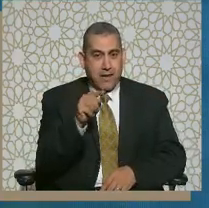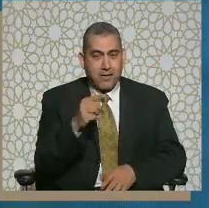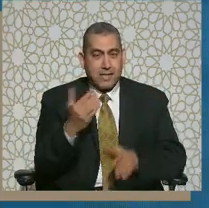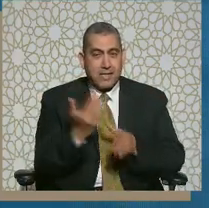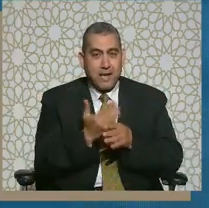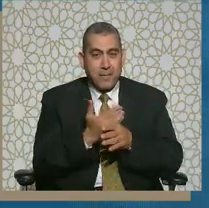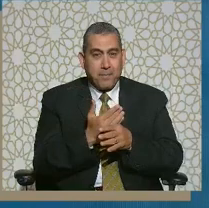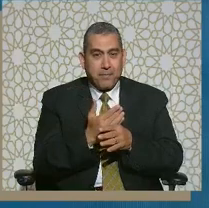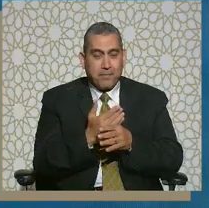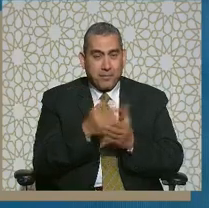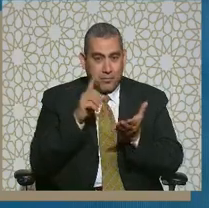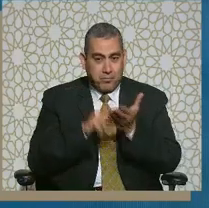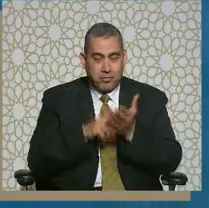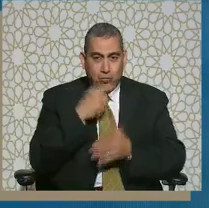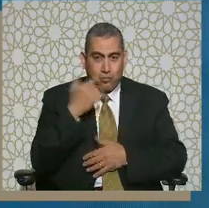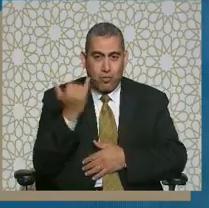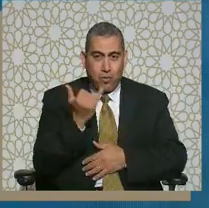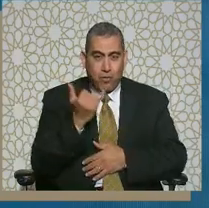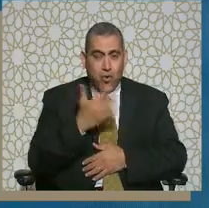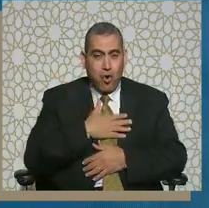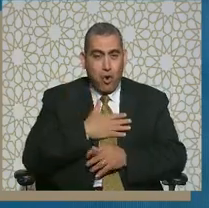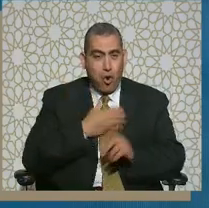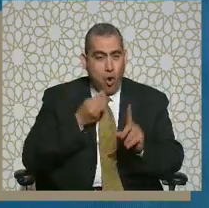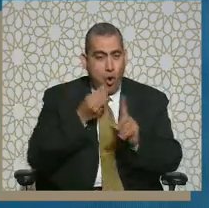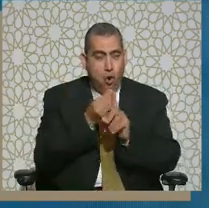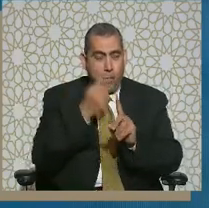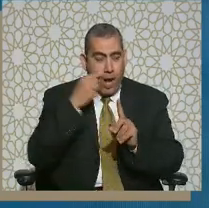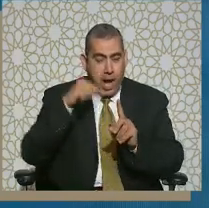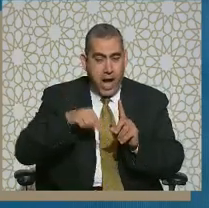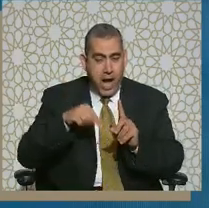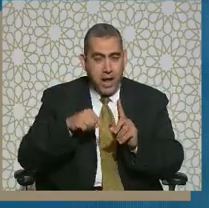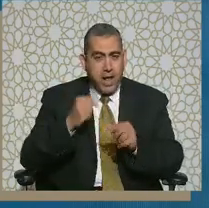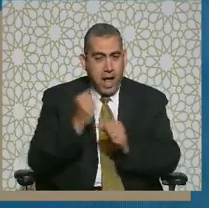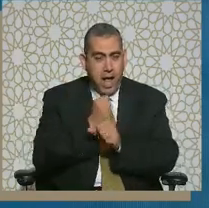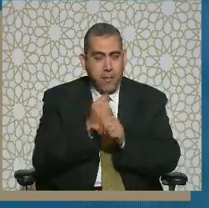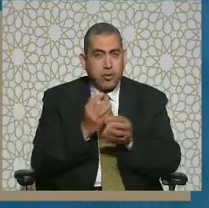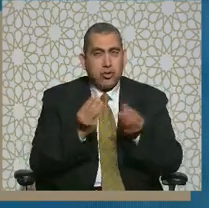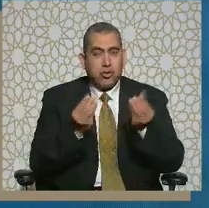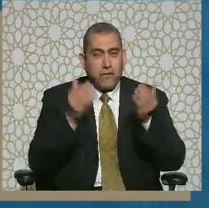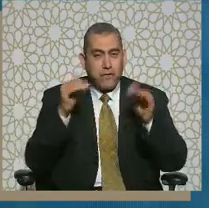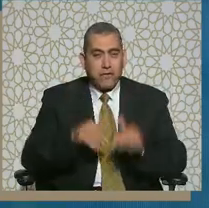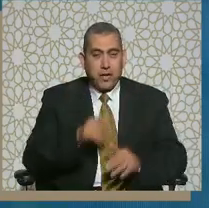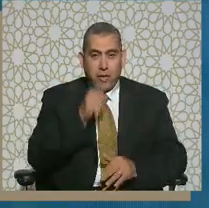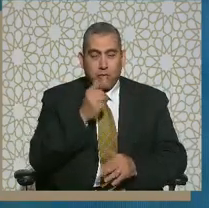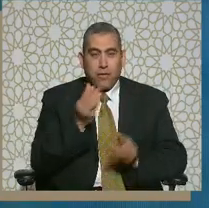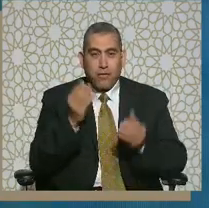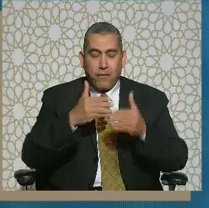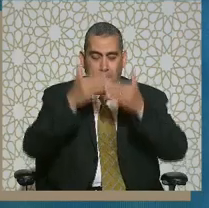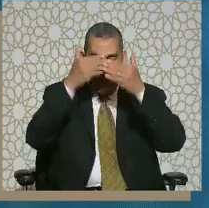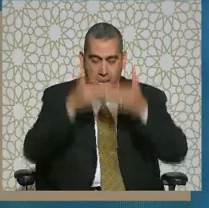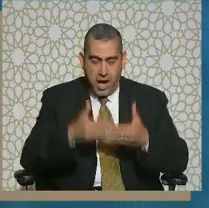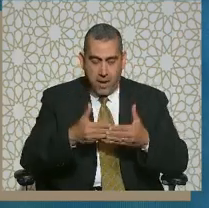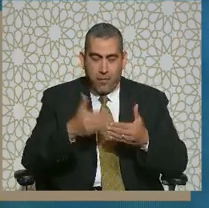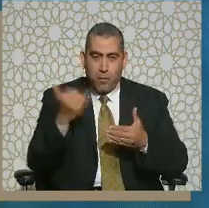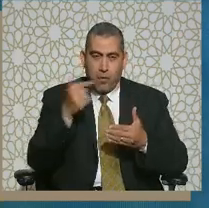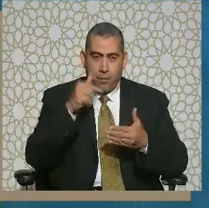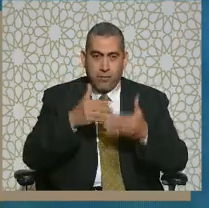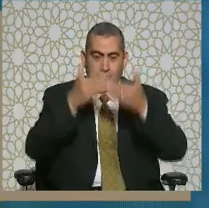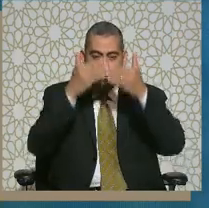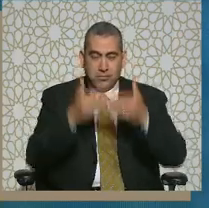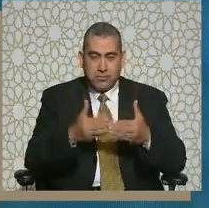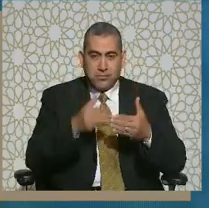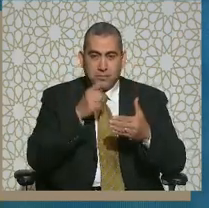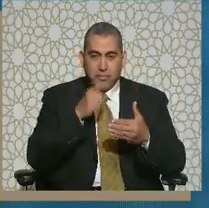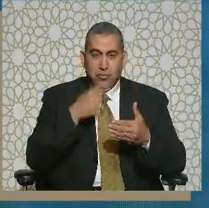ان ان الحقيقه ان الحب الحياتي بيعمل ده لكن في حجاب مهم جدا اسمه حجاب التلاهي